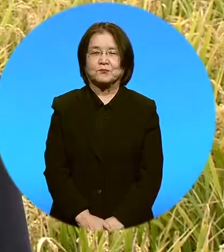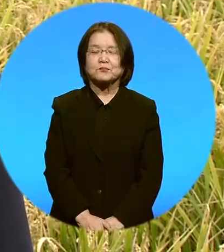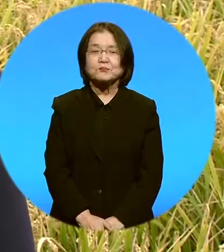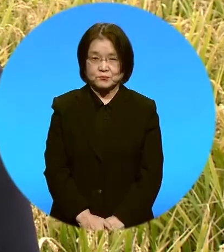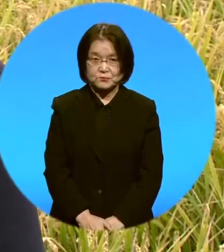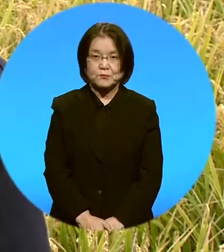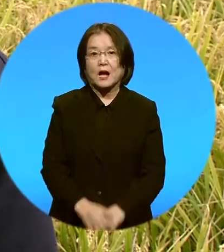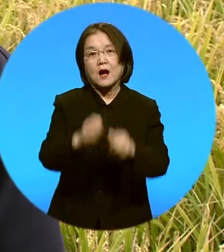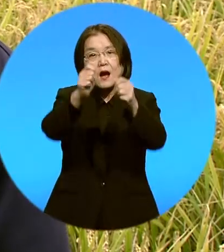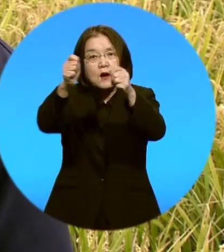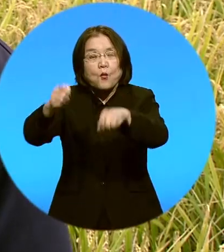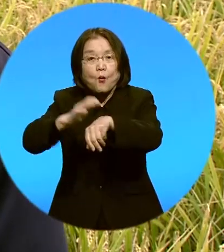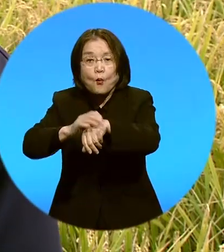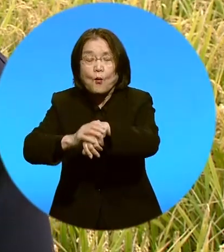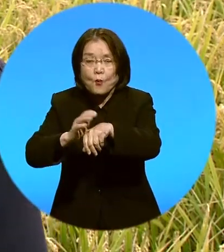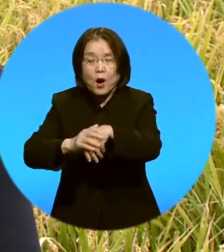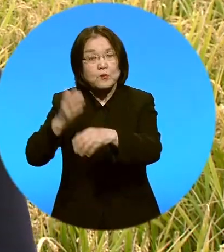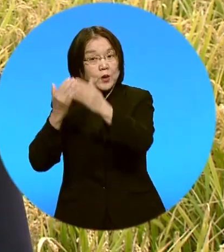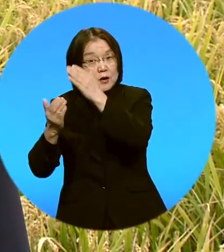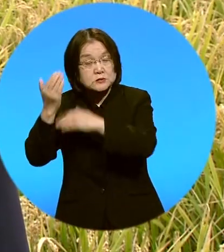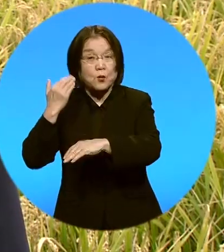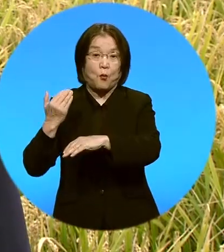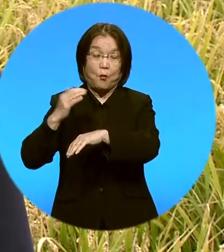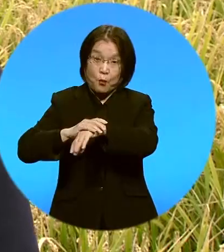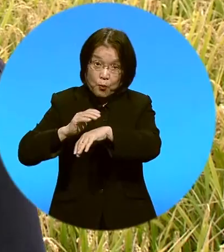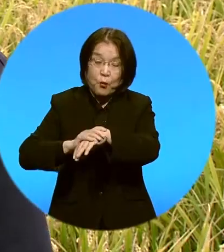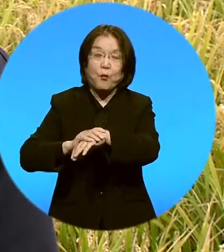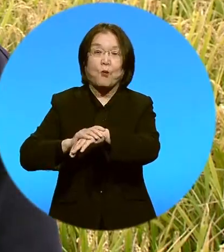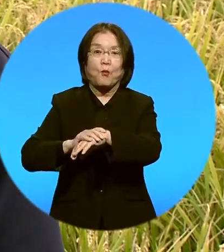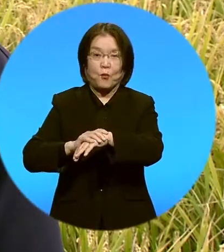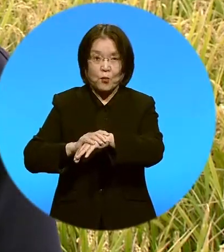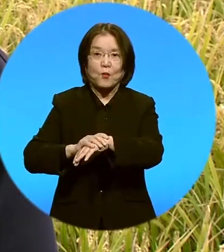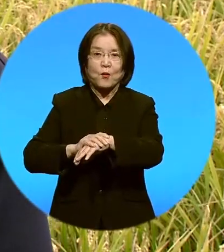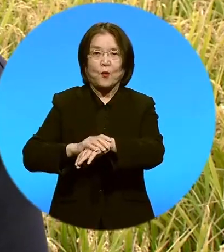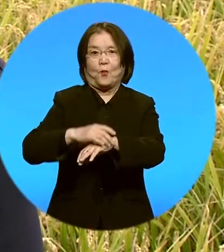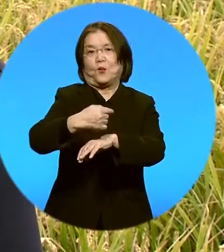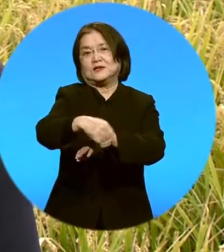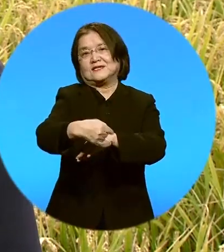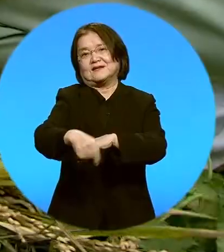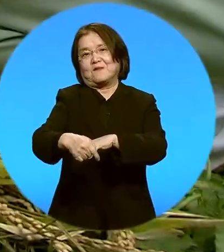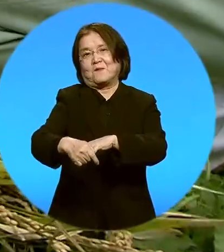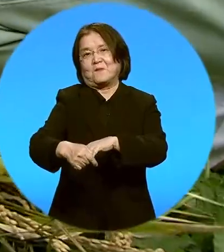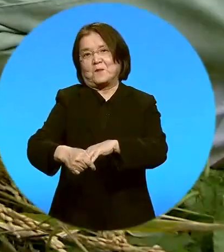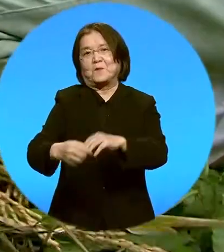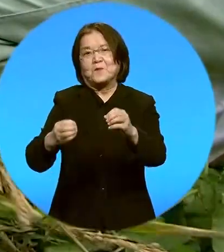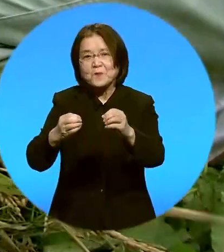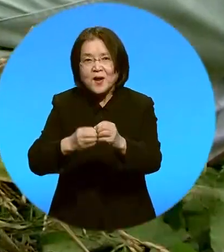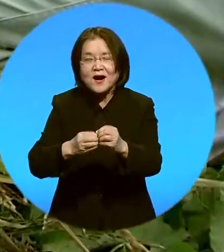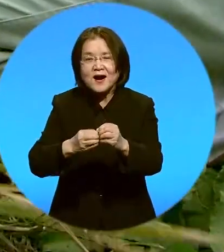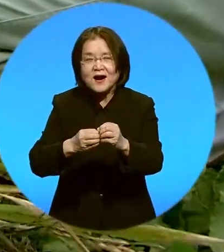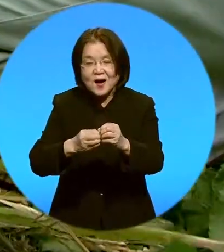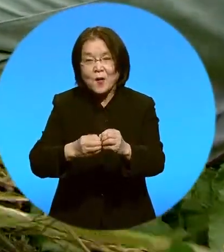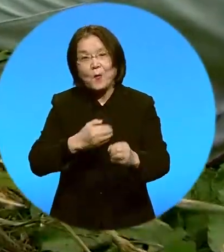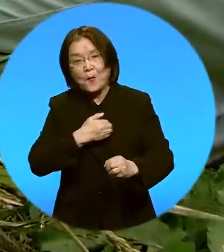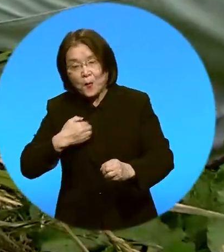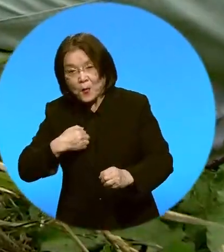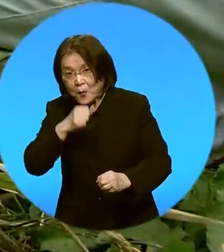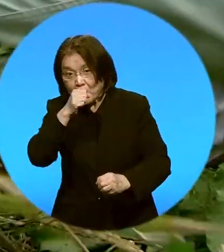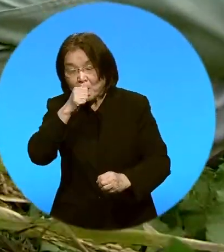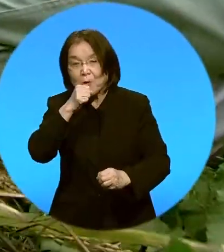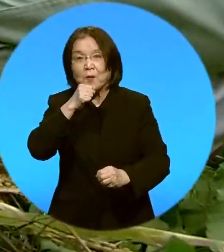掛け干しは昔ながらのやり方なのでそれも教えながらできたらいいなと思い